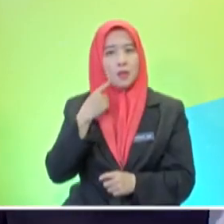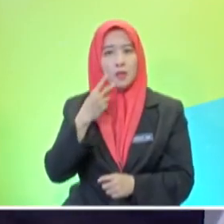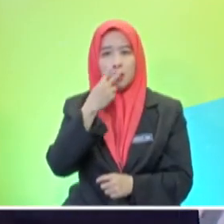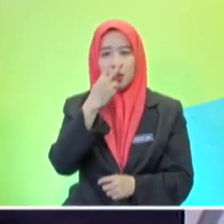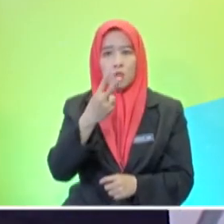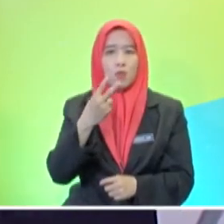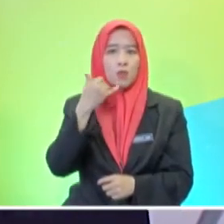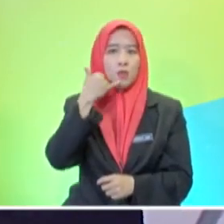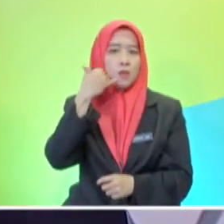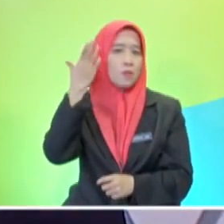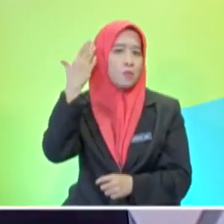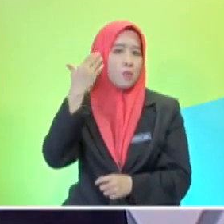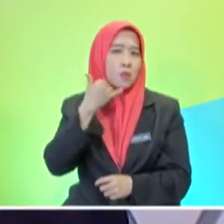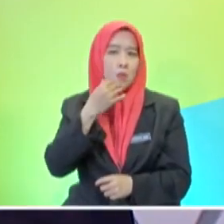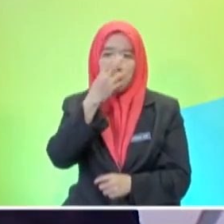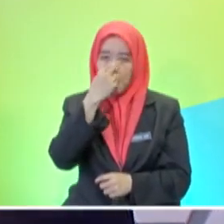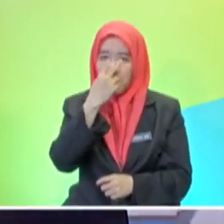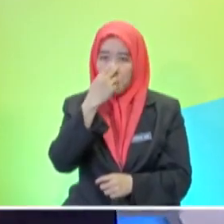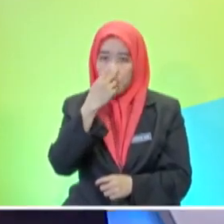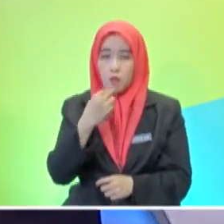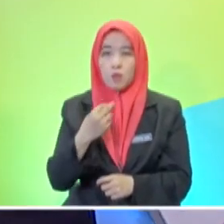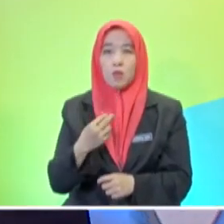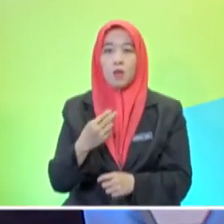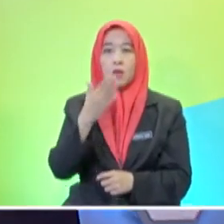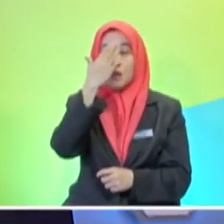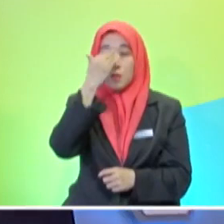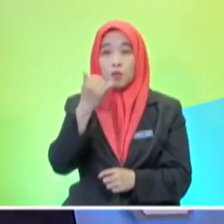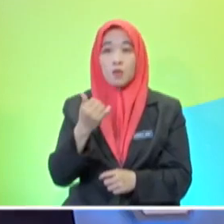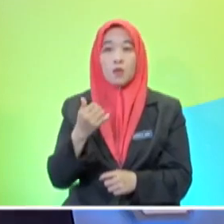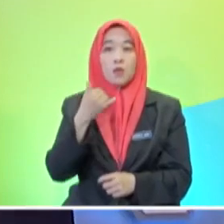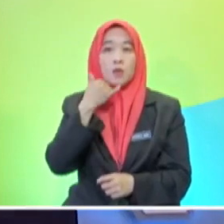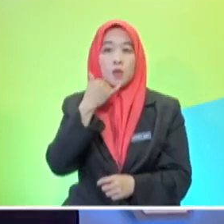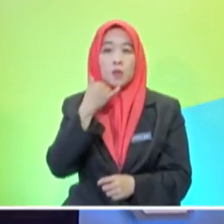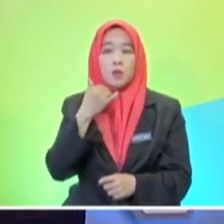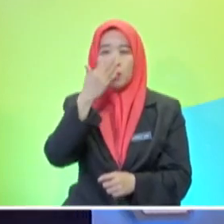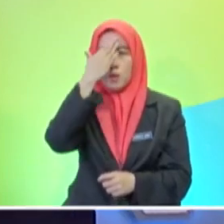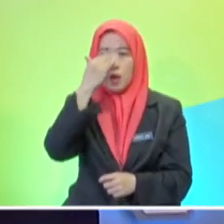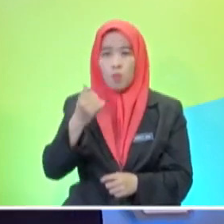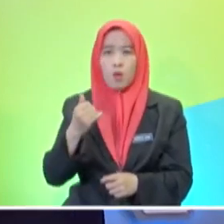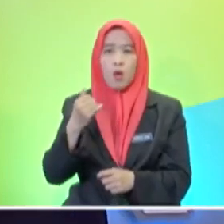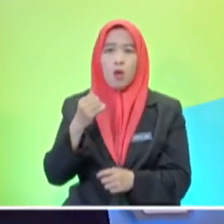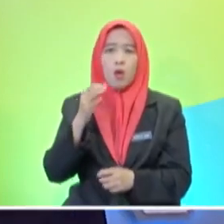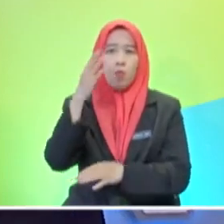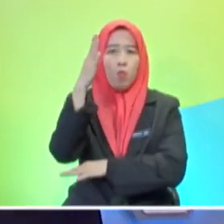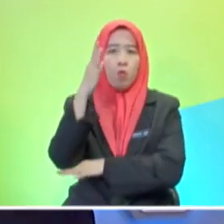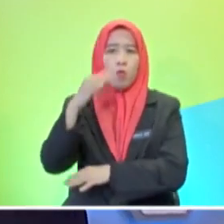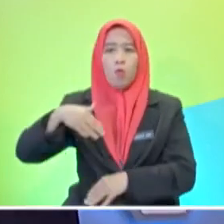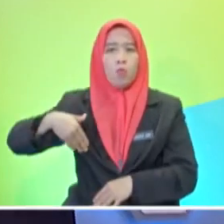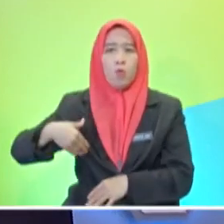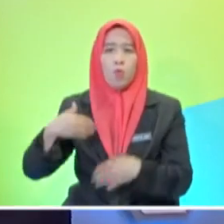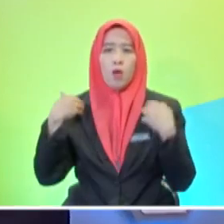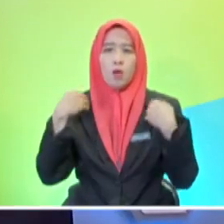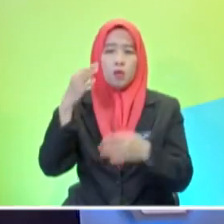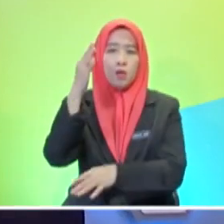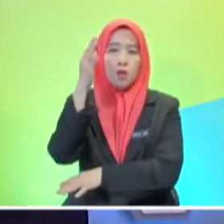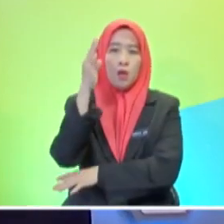kan. Betul, jangan menangis. Cikgu. Murid-murid kat rumah, tadi kakak Syafiqah kata kenapa pokoknya belum berbuah? Ya.